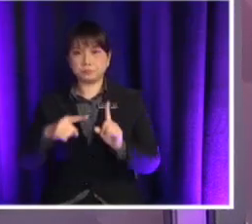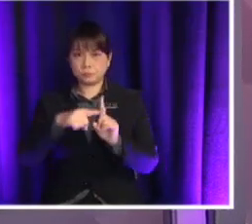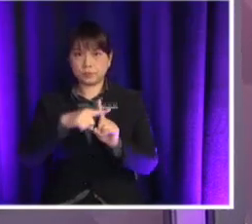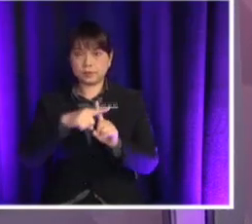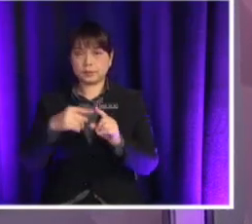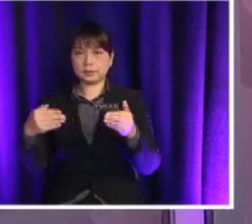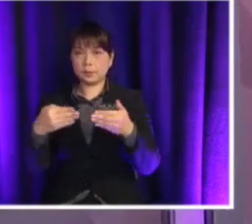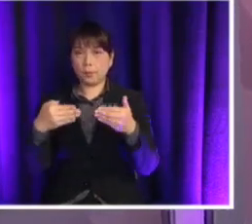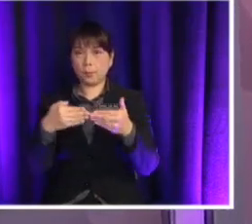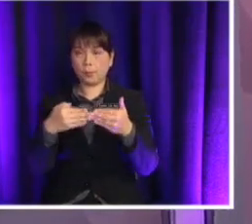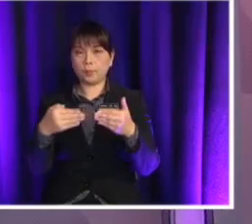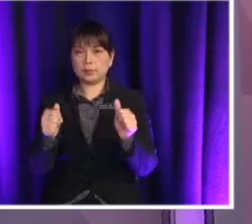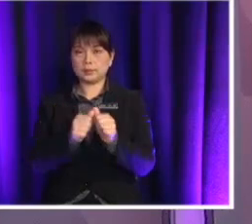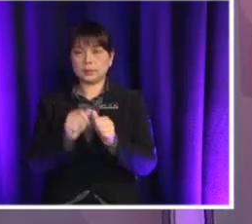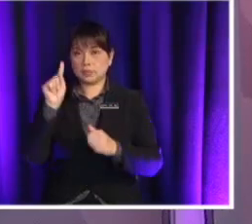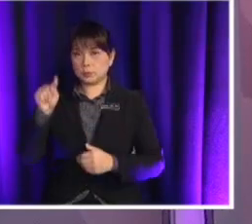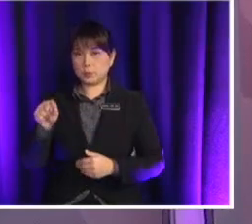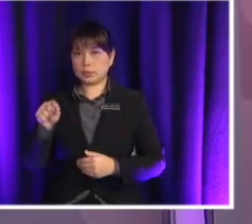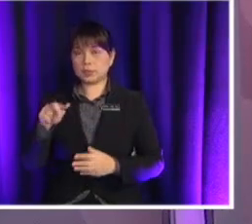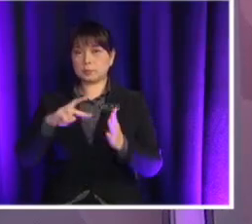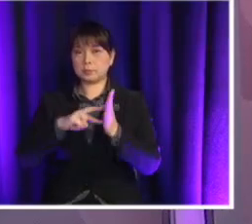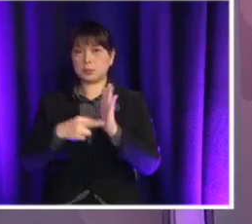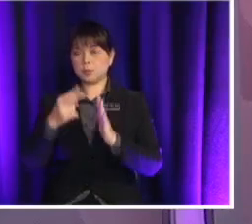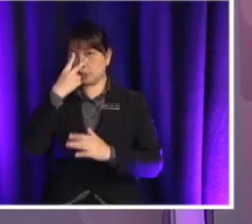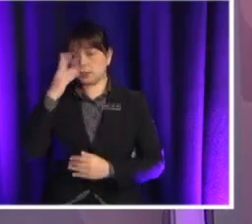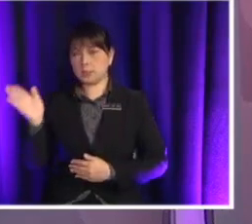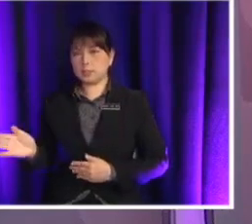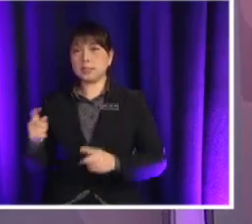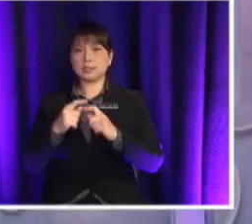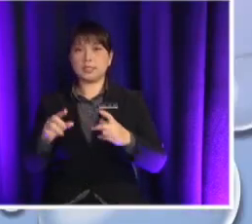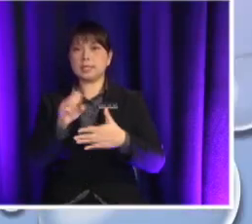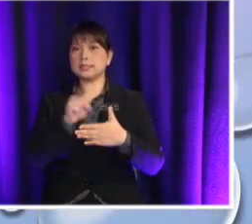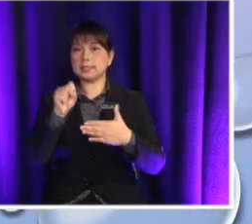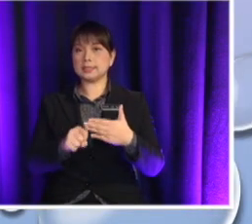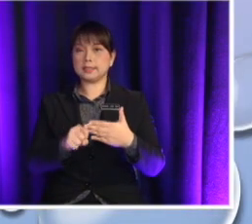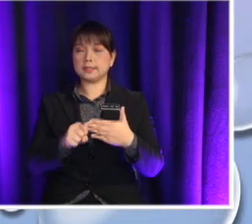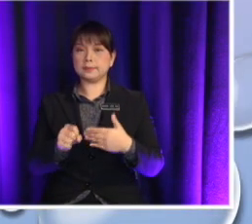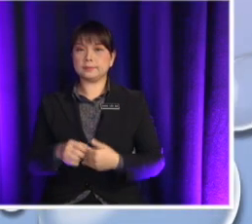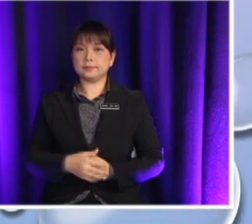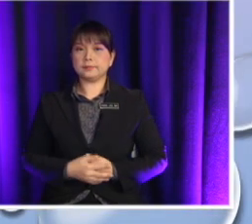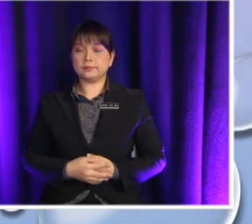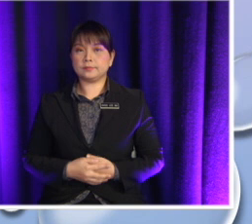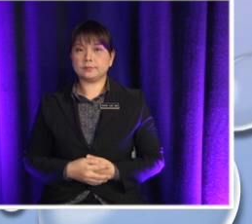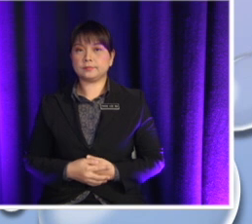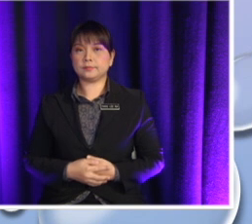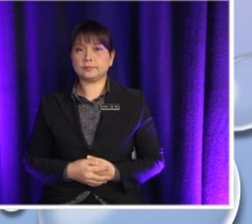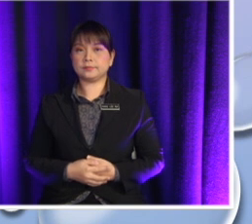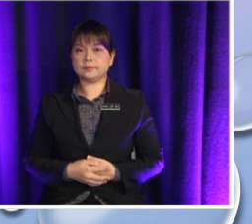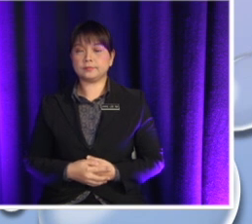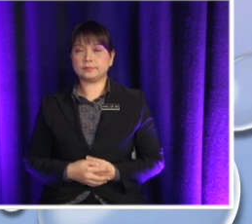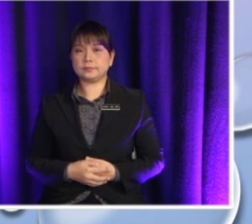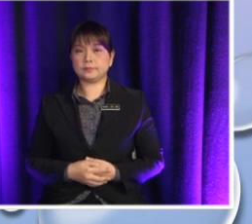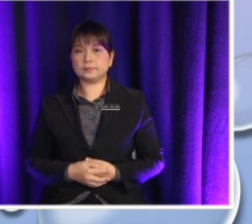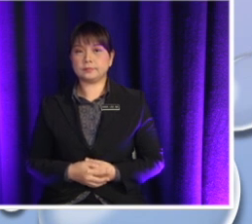sini kan, Swiss Okey. kaki dia. So bermaksud kat sini dia dah selesai, dia dah buat. Okey, dia dah selesai. Tanda cikgu eh? Ya, pandai Aiman.